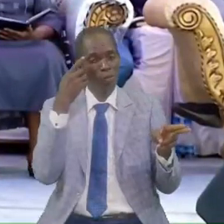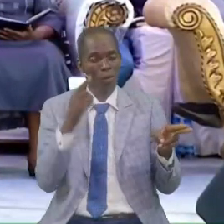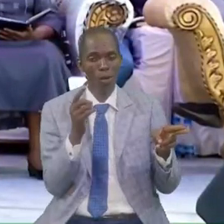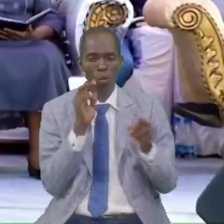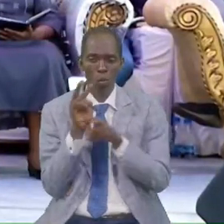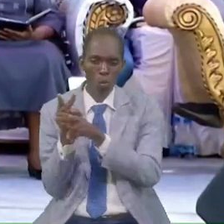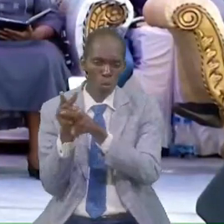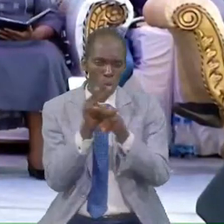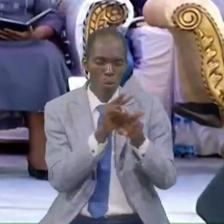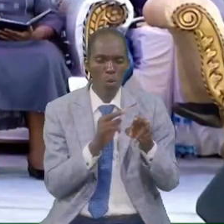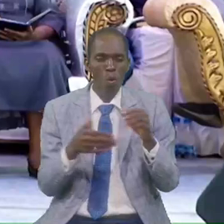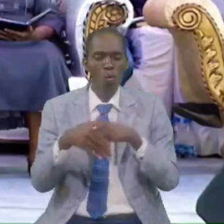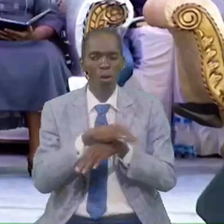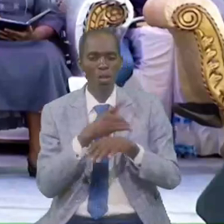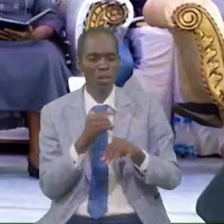H.